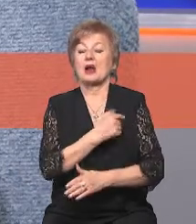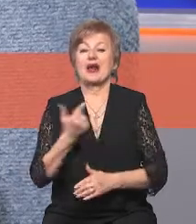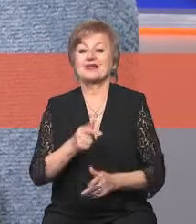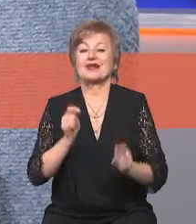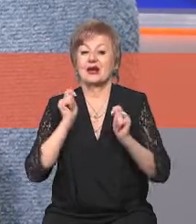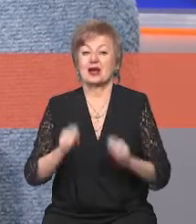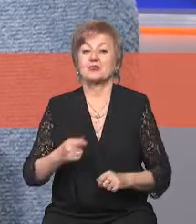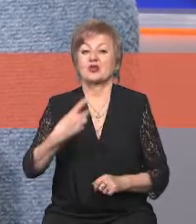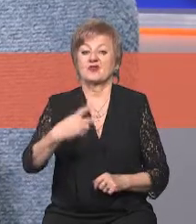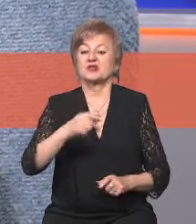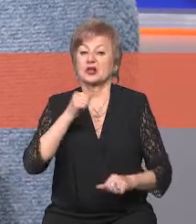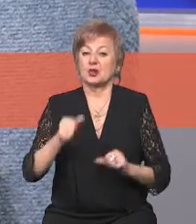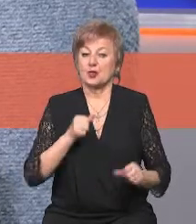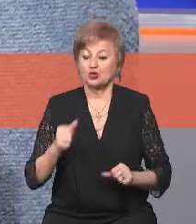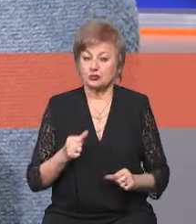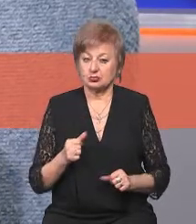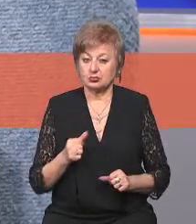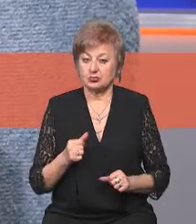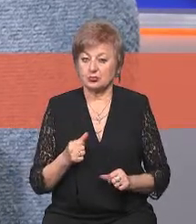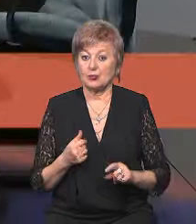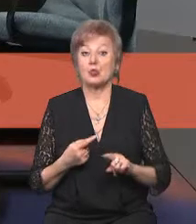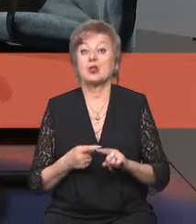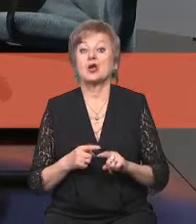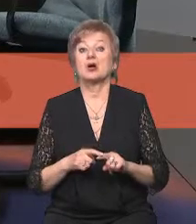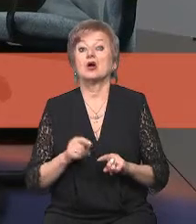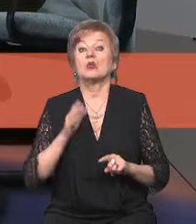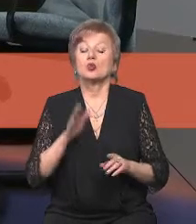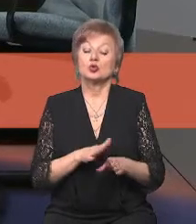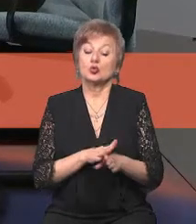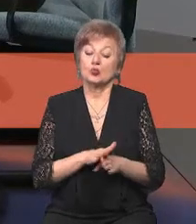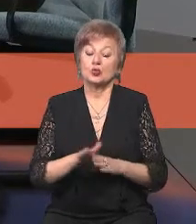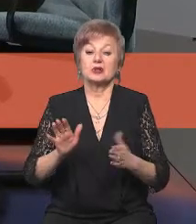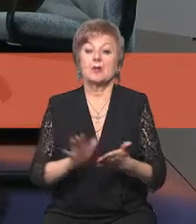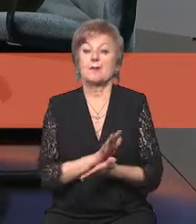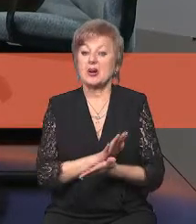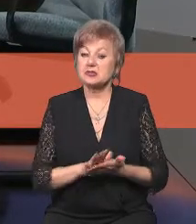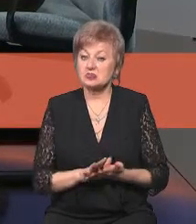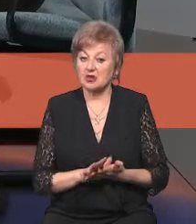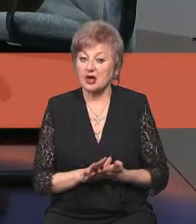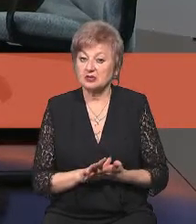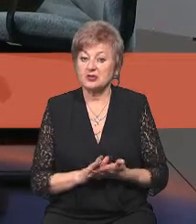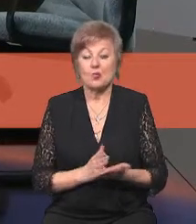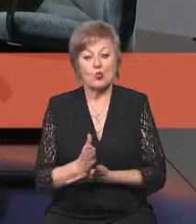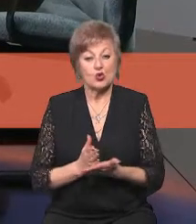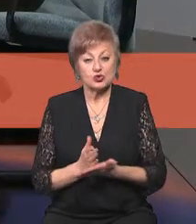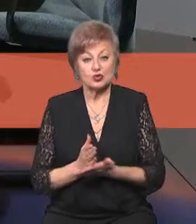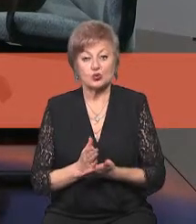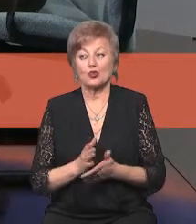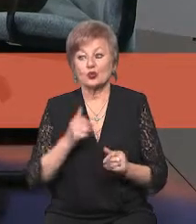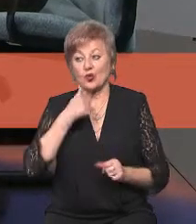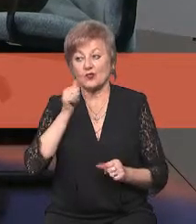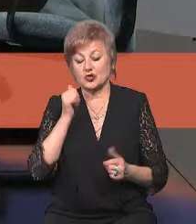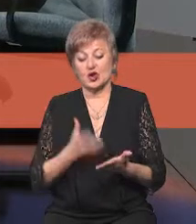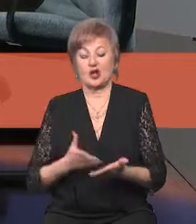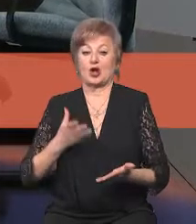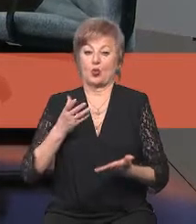у 2020 році. Ці послуги будуть повністю безоплатними для українців, адже вони вже заплатили за медичну